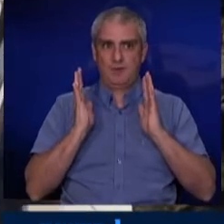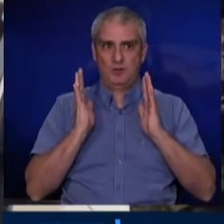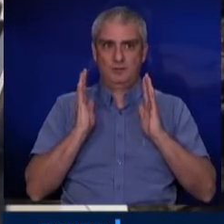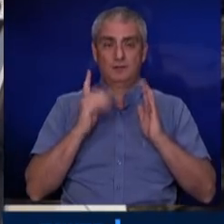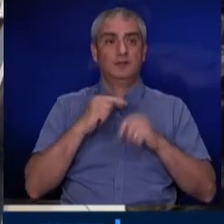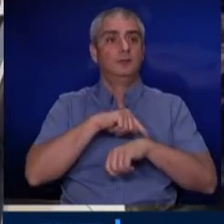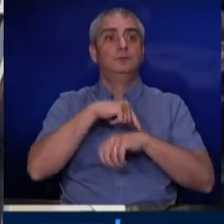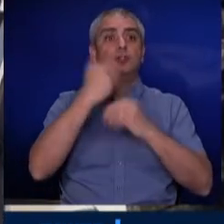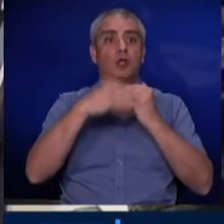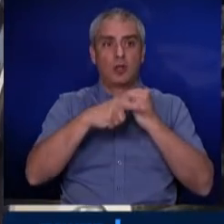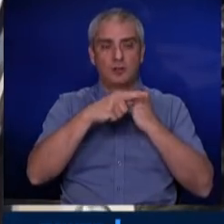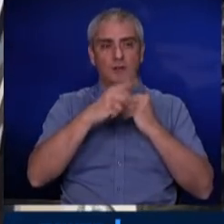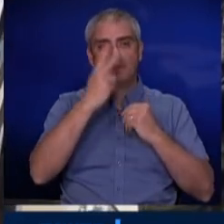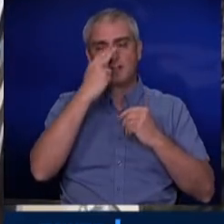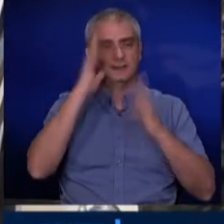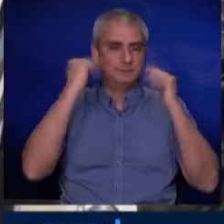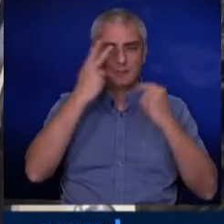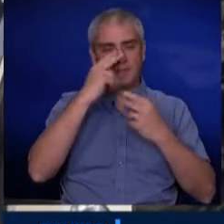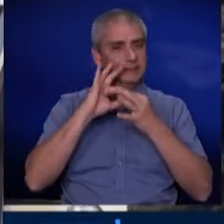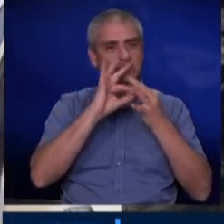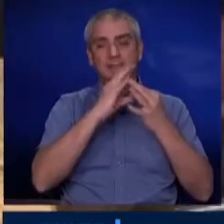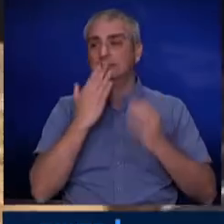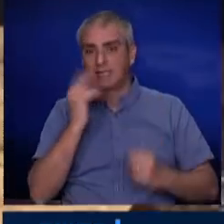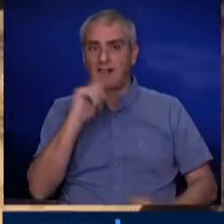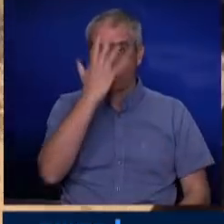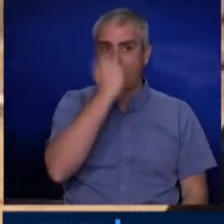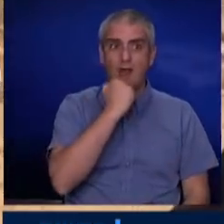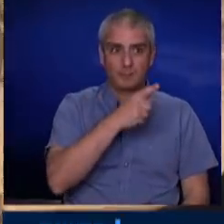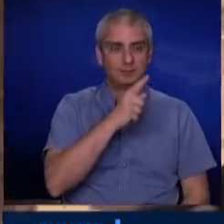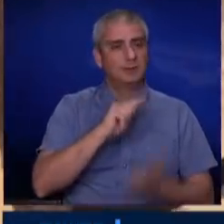בשעות האחרונות מנסים המצרים לתווך בין ישראל לחמאס